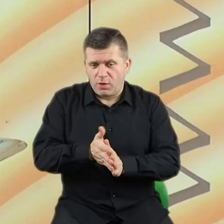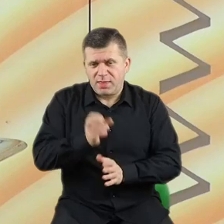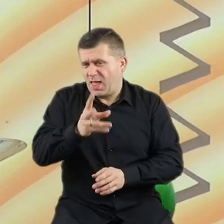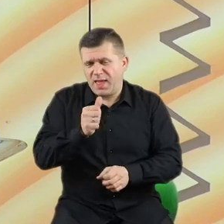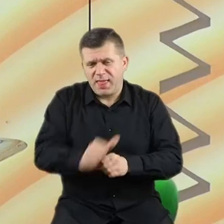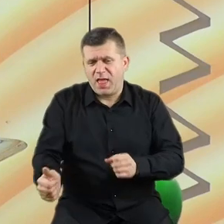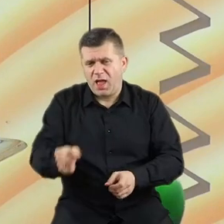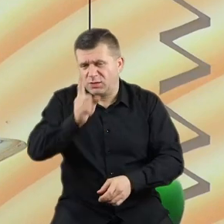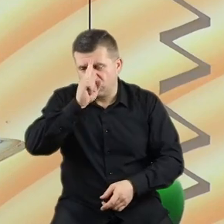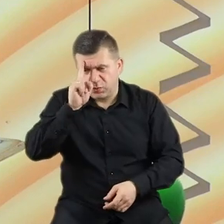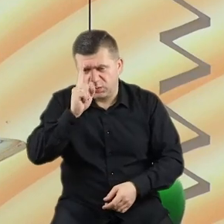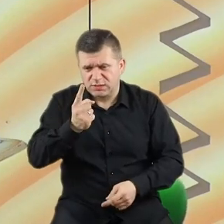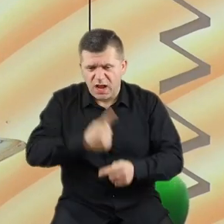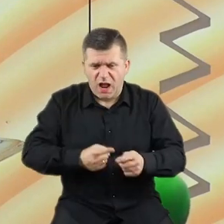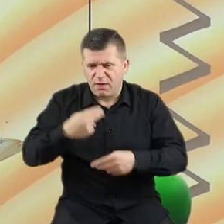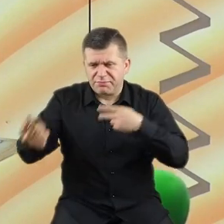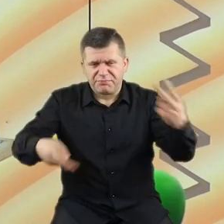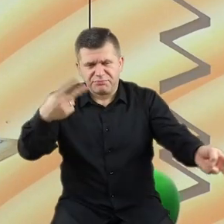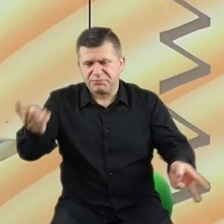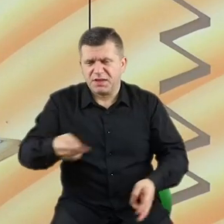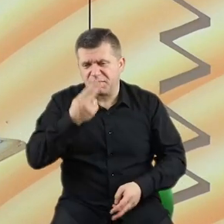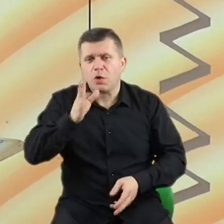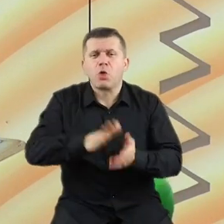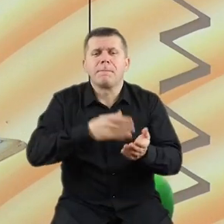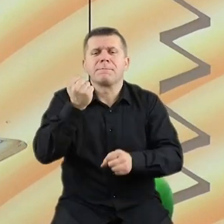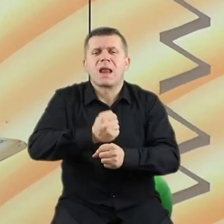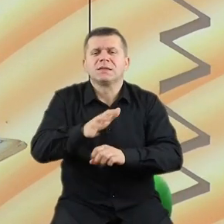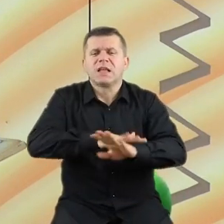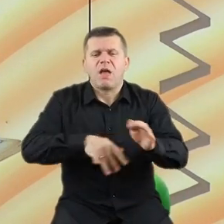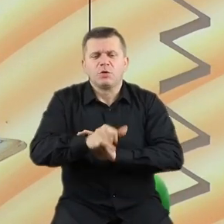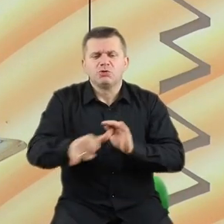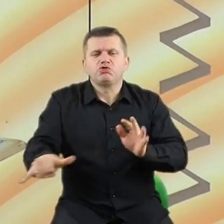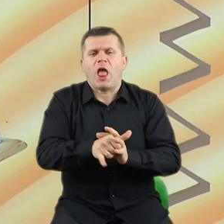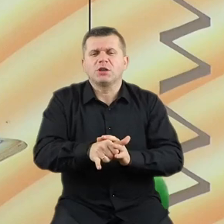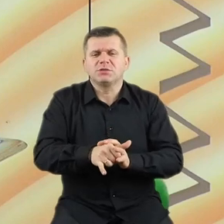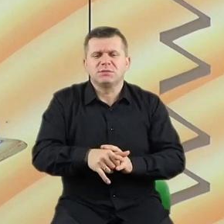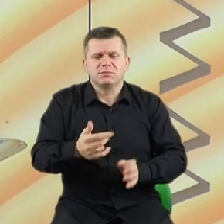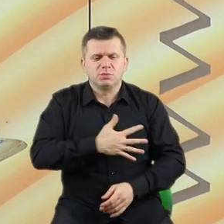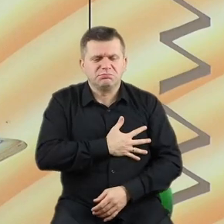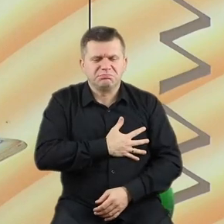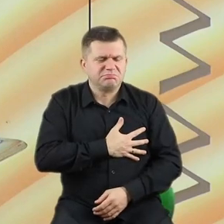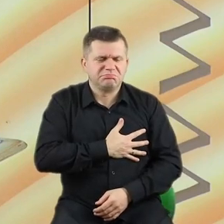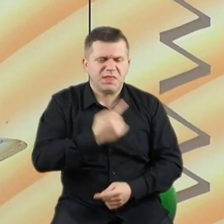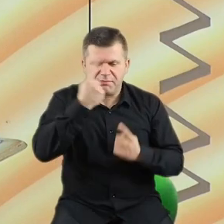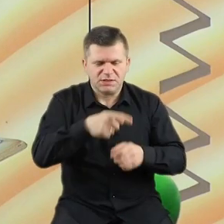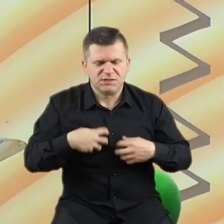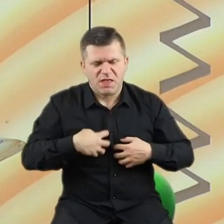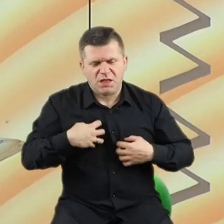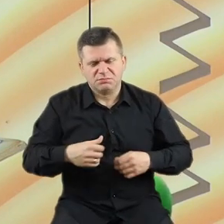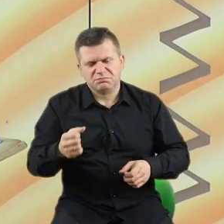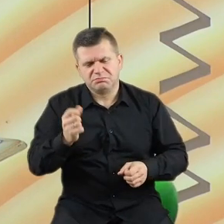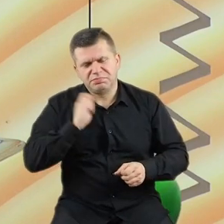być, że ludzie, tak jak ktoś, kto pracuje w rzeźni, znieczula się na los zwierząt, bo